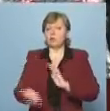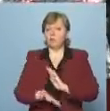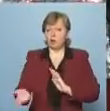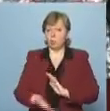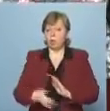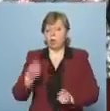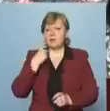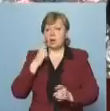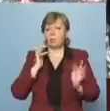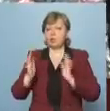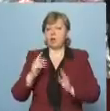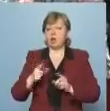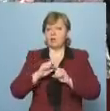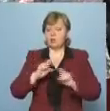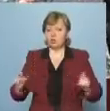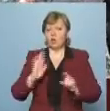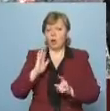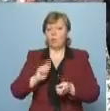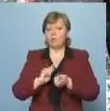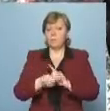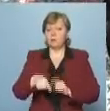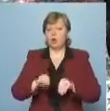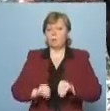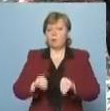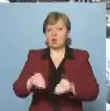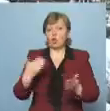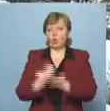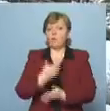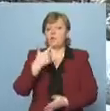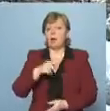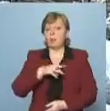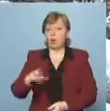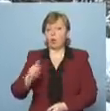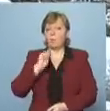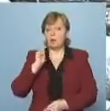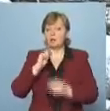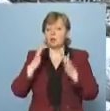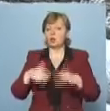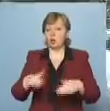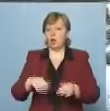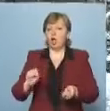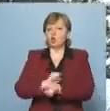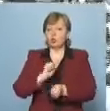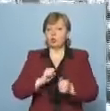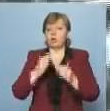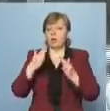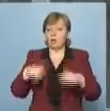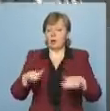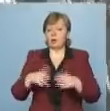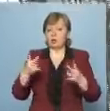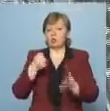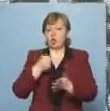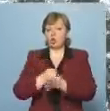лесничество обещает, вместо него посадят 2 миллиона новых деревьев. От сухих елей нужно избавиться до июня.